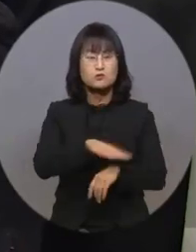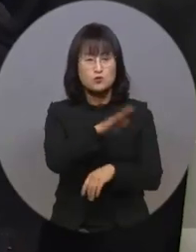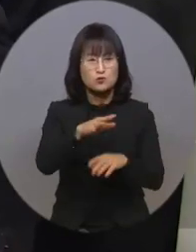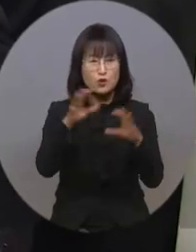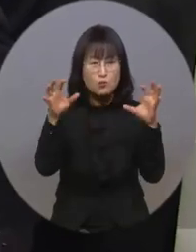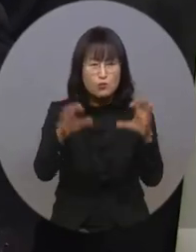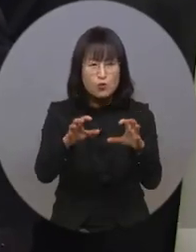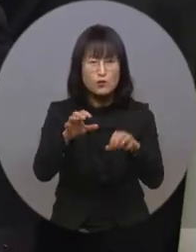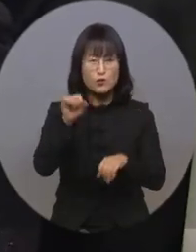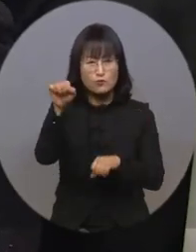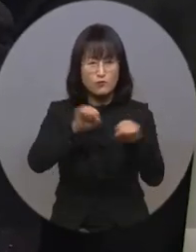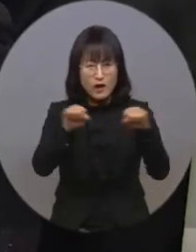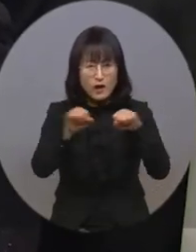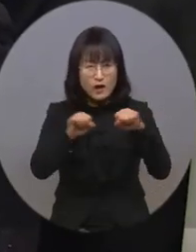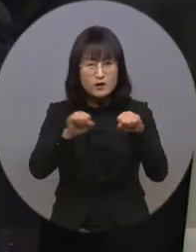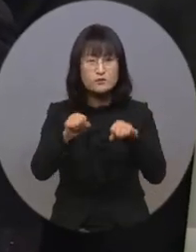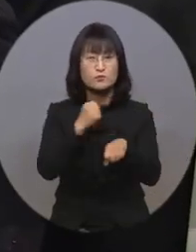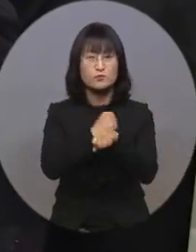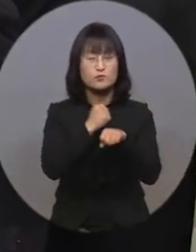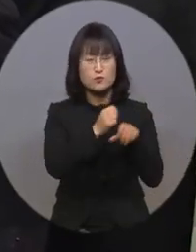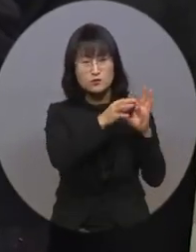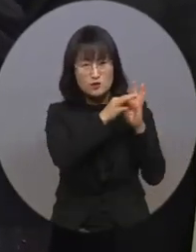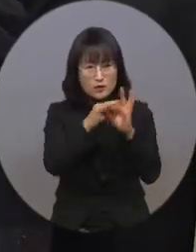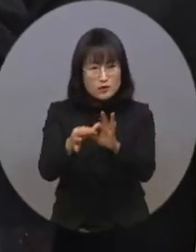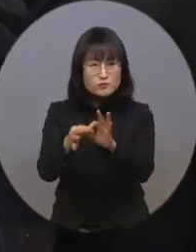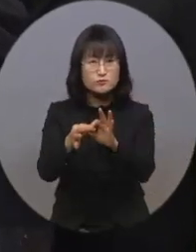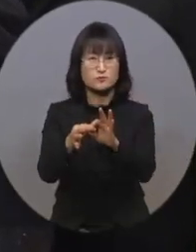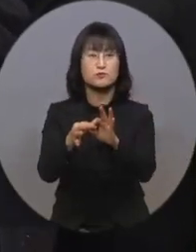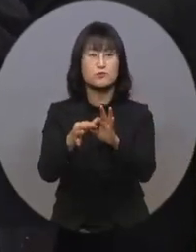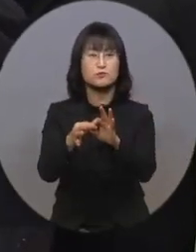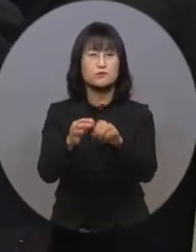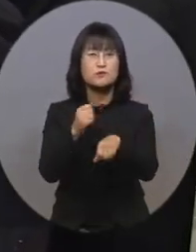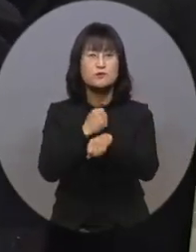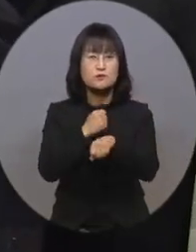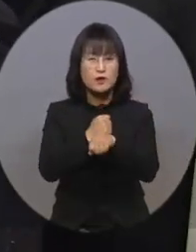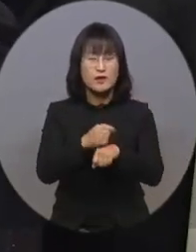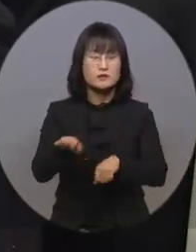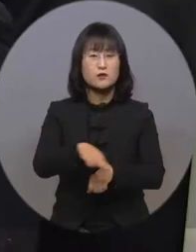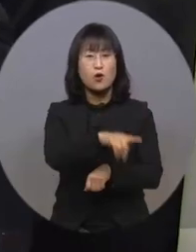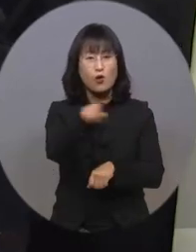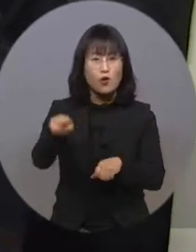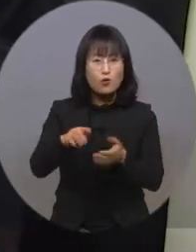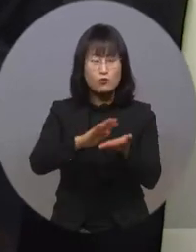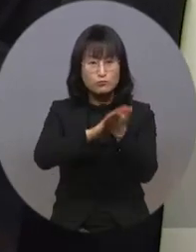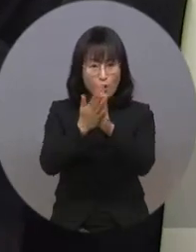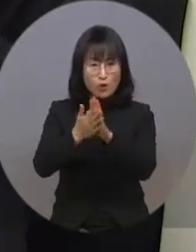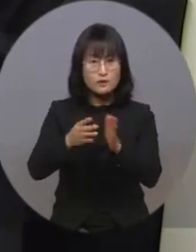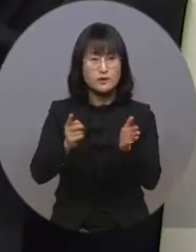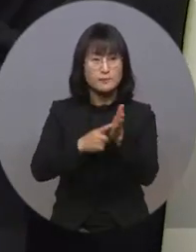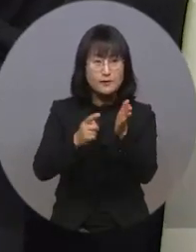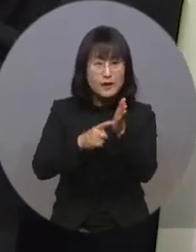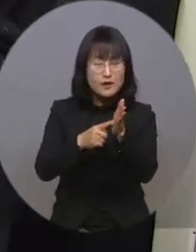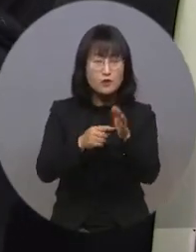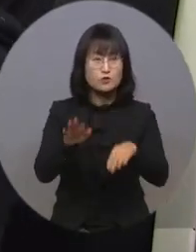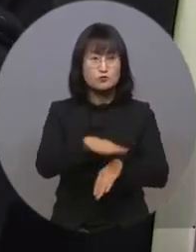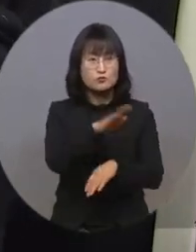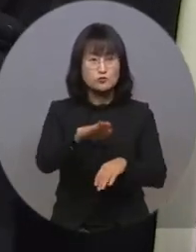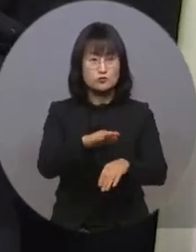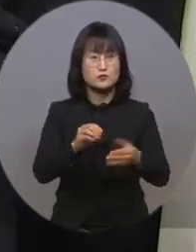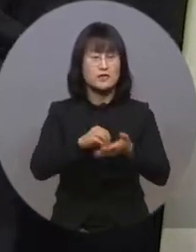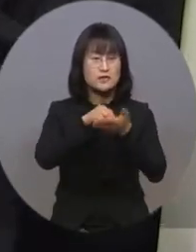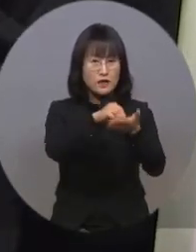2시부터 밤 늦게까지 그리고 내일 아침 새벽까지 이곳을 지키면서 합성역과 오전